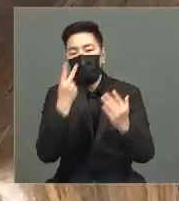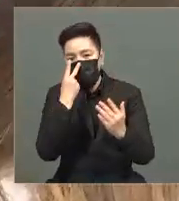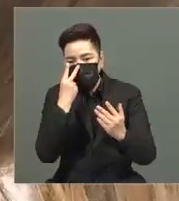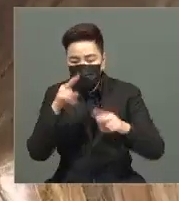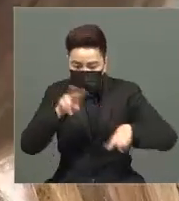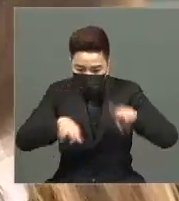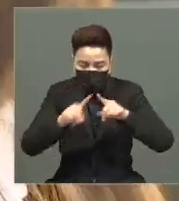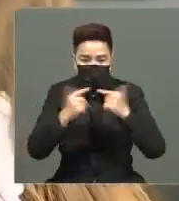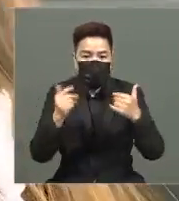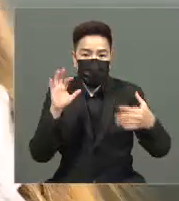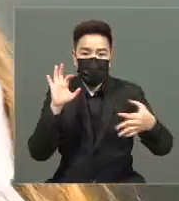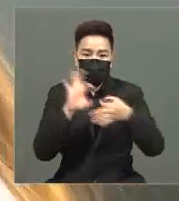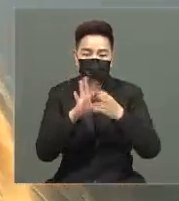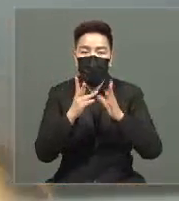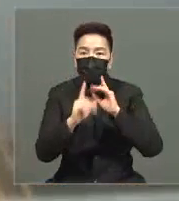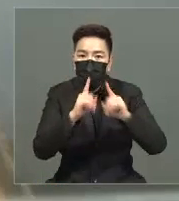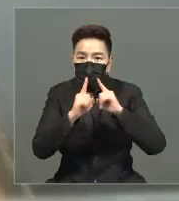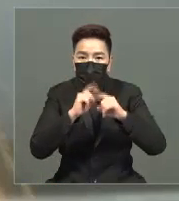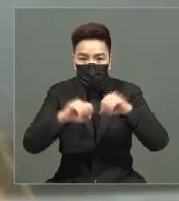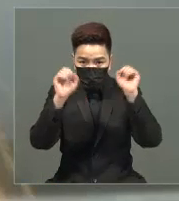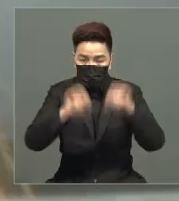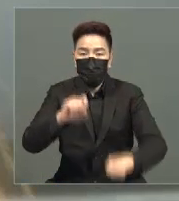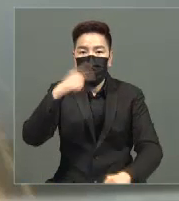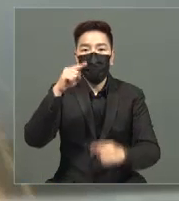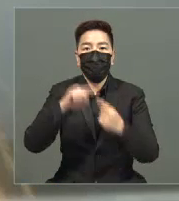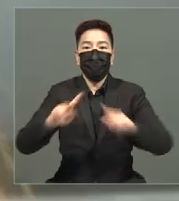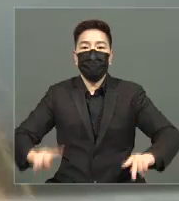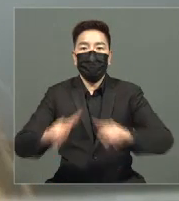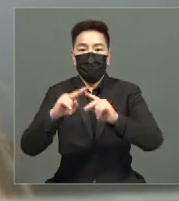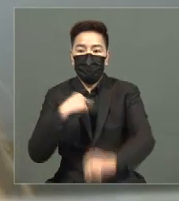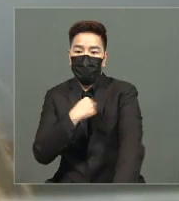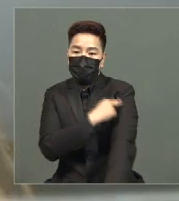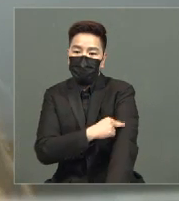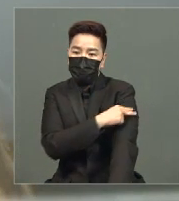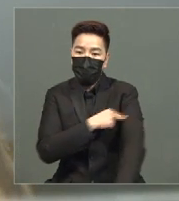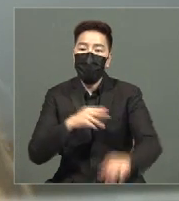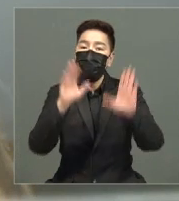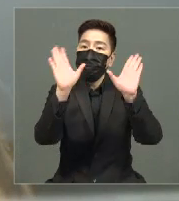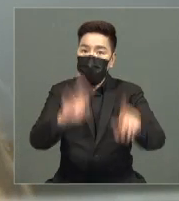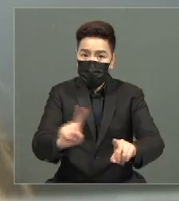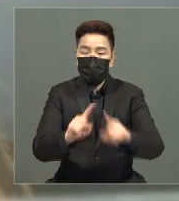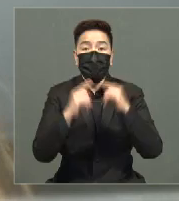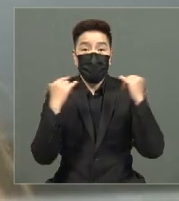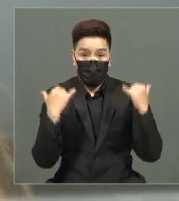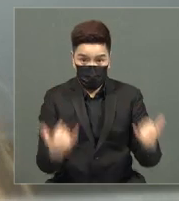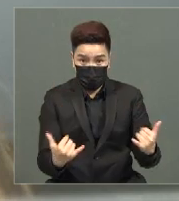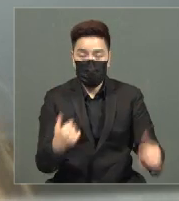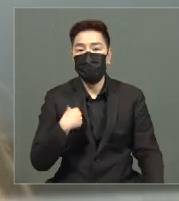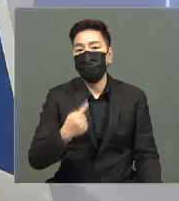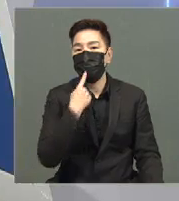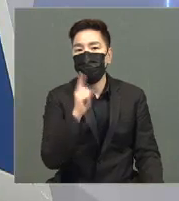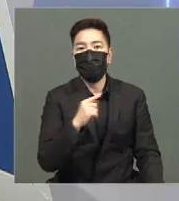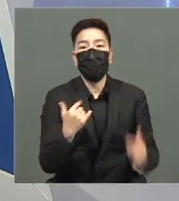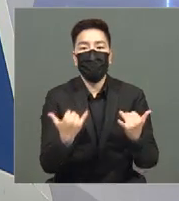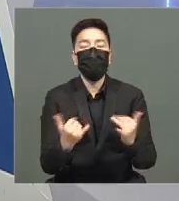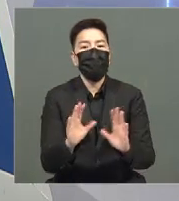รอติดตามเรื่องของการหารือกันเกาะในส่วนของกระทรวงสาธารณสุขและความชัดเจนจะเป็นยังไงแต่ณขณะนี้ครับต้องบอกแบบนี้